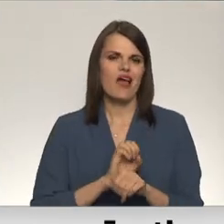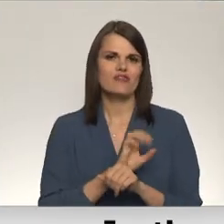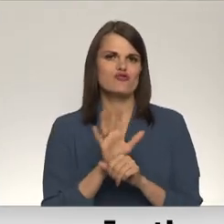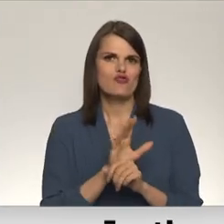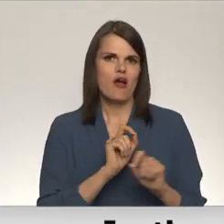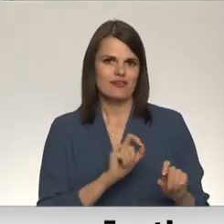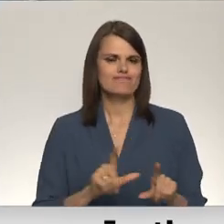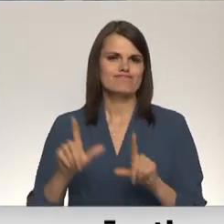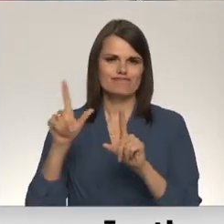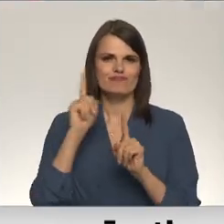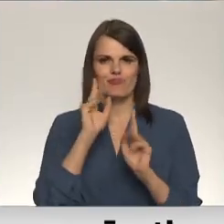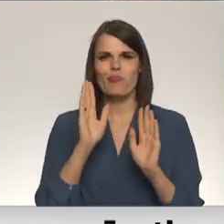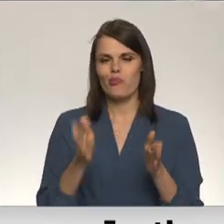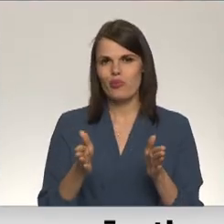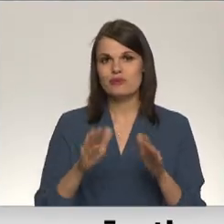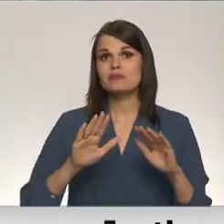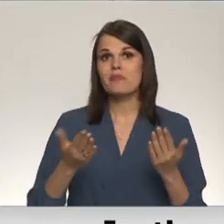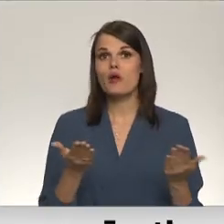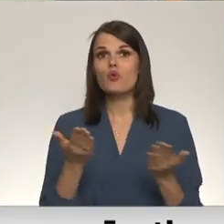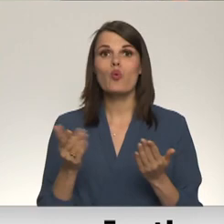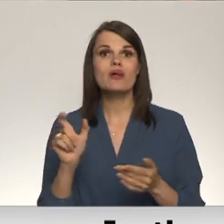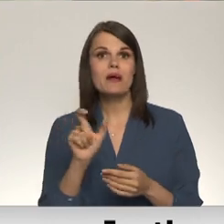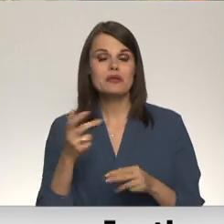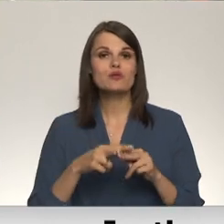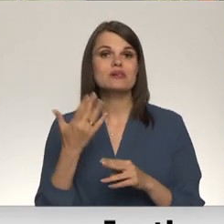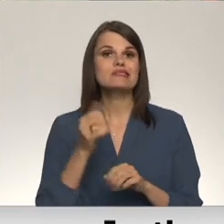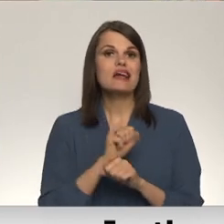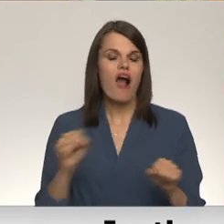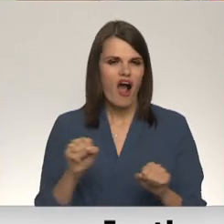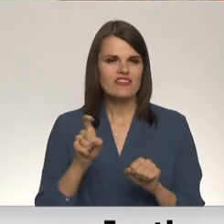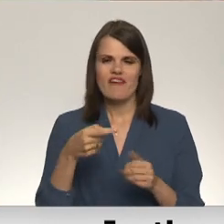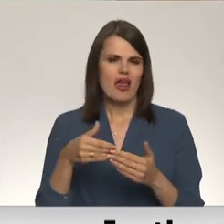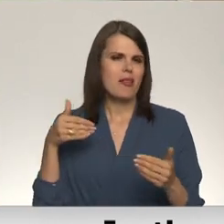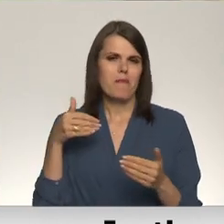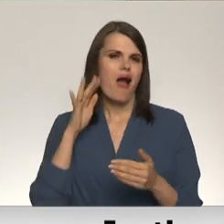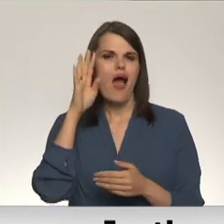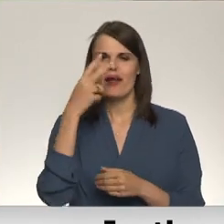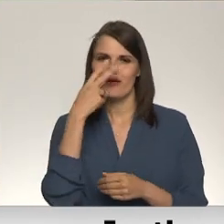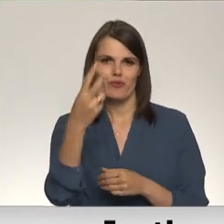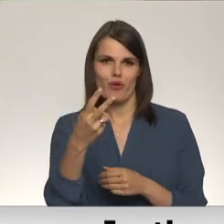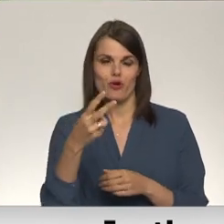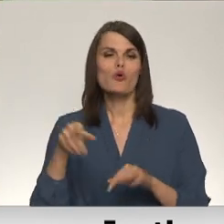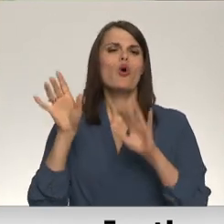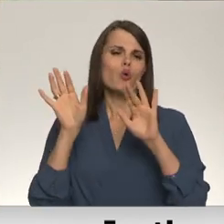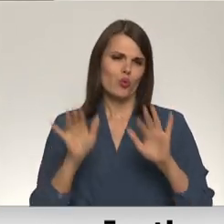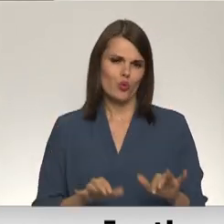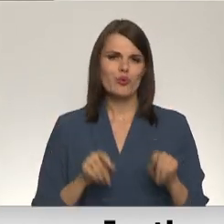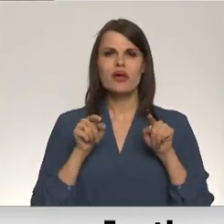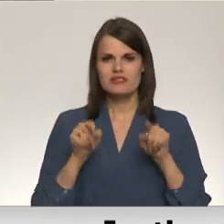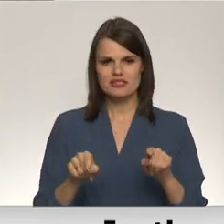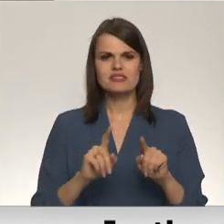izplatības līmeņa palielināšanos, bet kurā brīdī un cik strauji vēl pāragri prognozēt. Rudens, tas jau